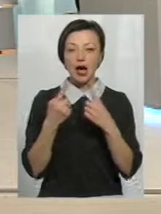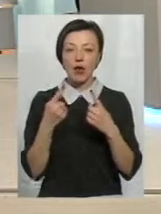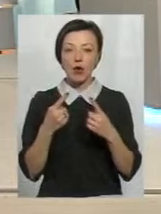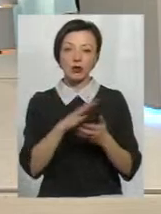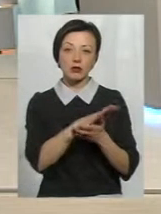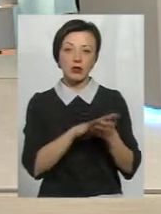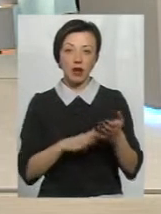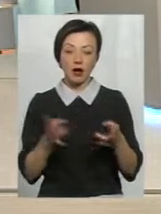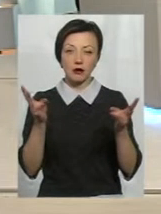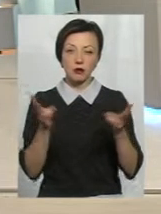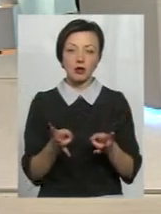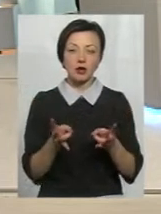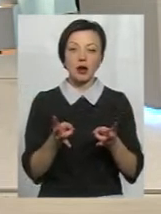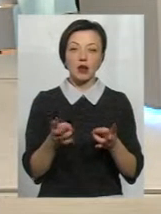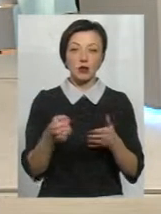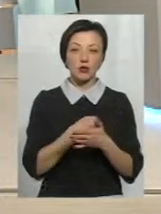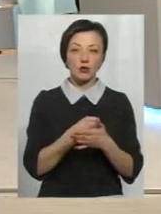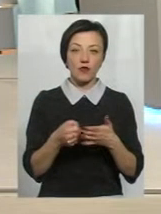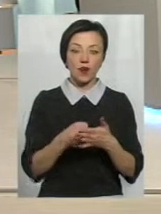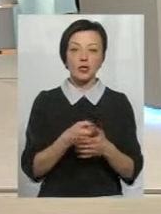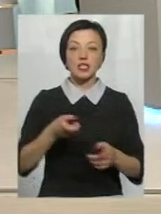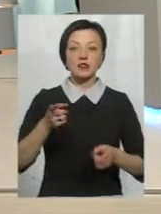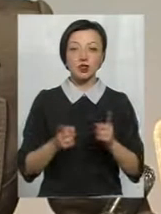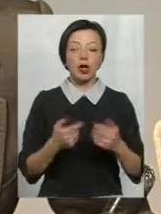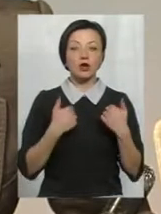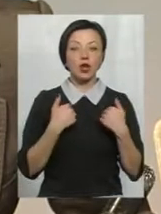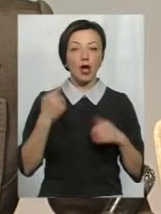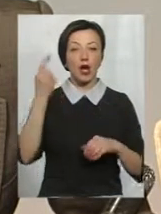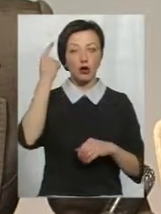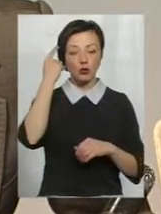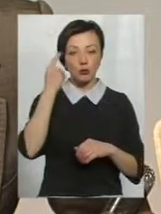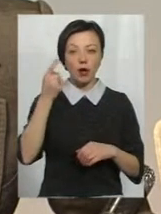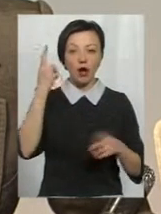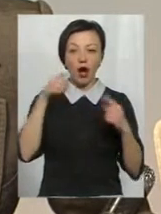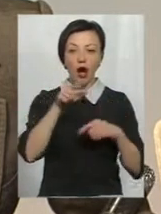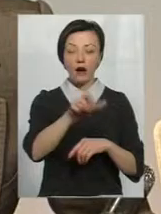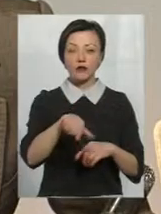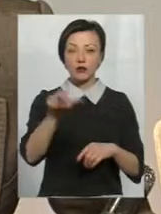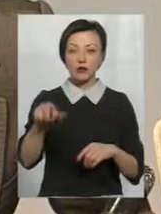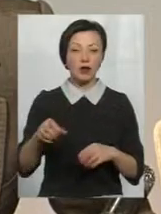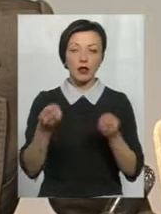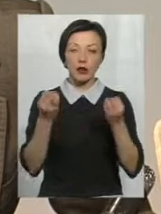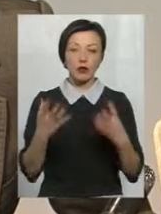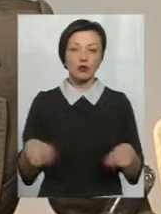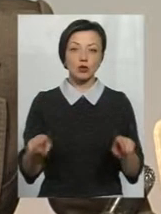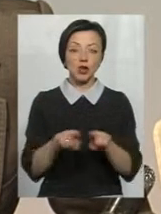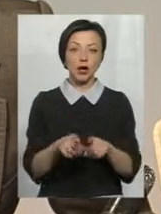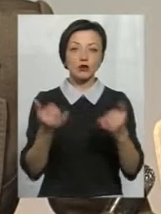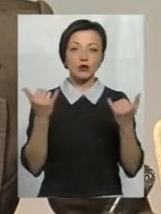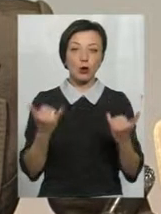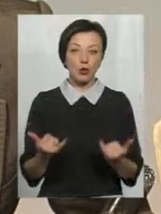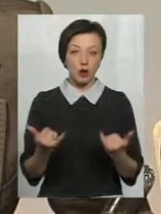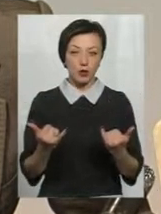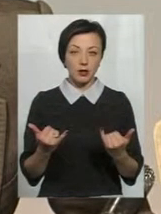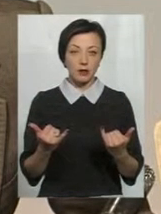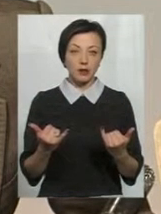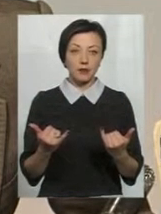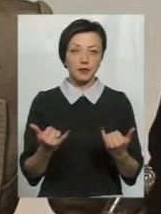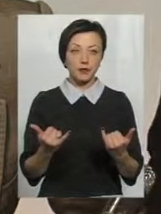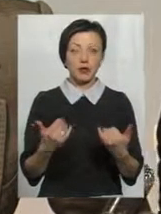далі петиції якось просувати. Звичайно, я думаю, що авторство, ну, воно не просто так сьогодні